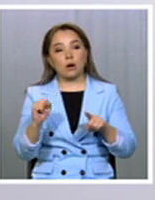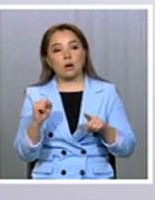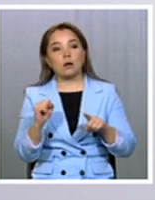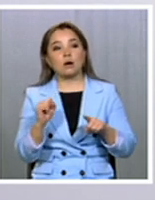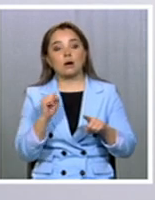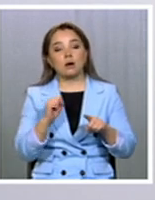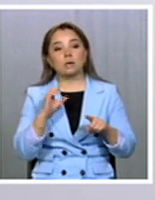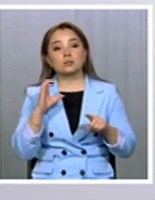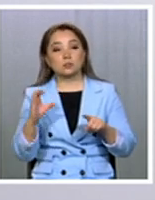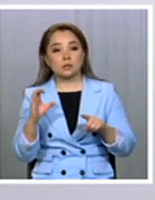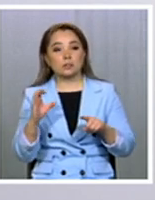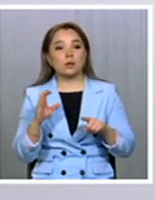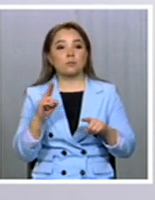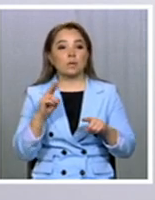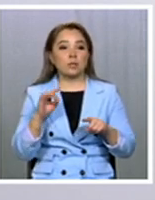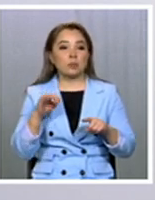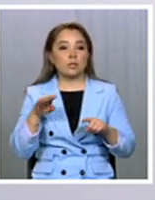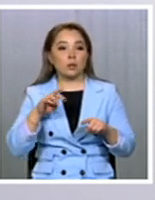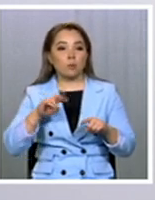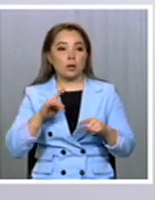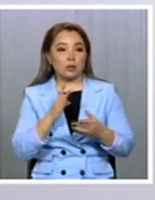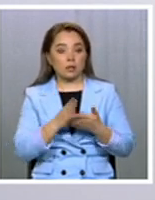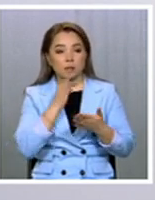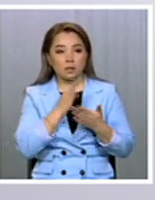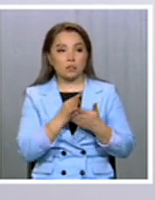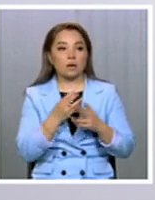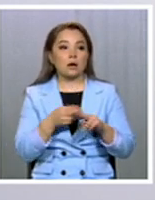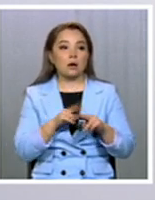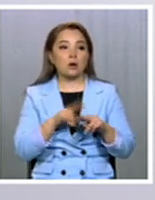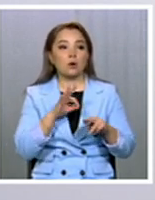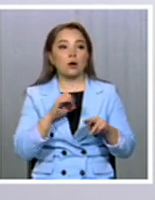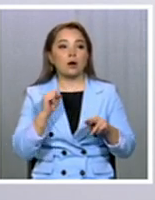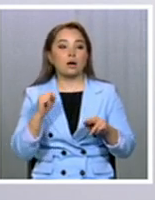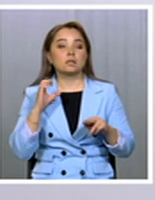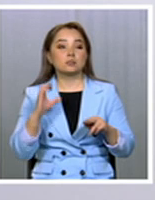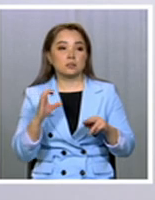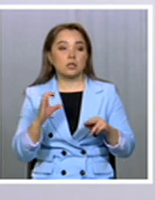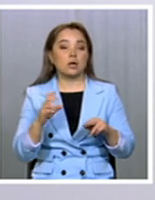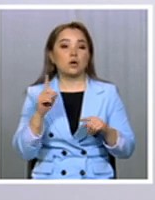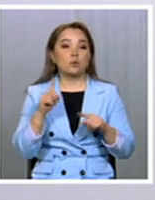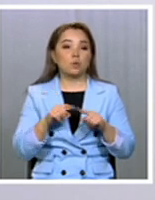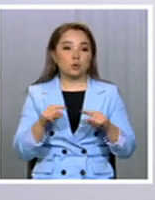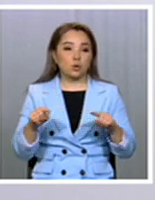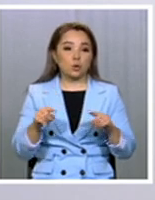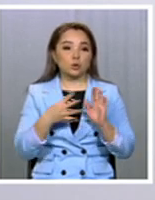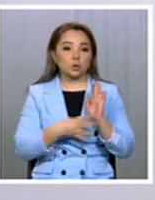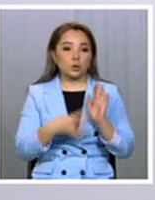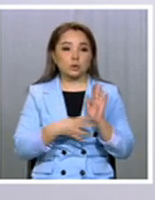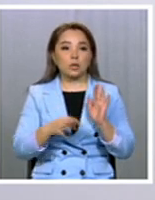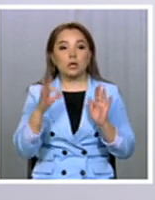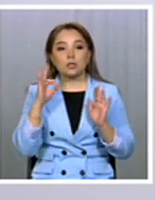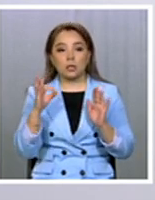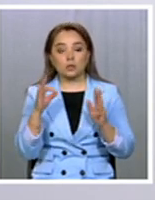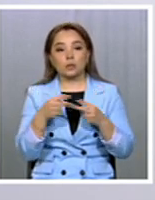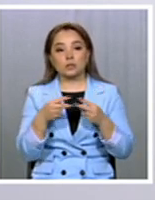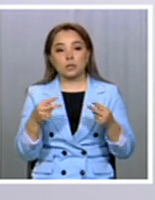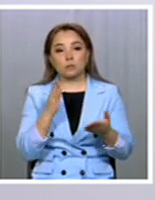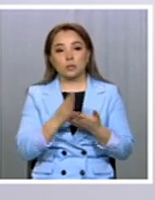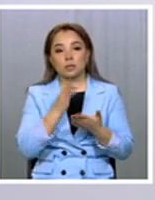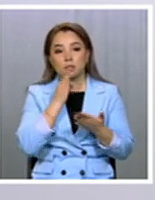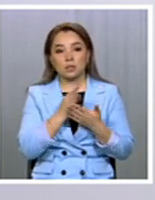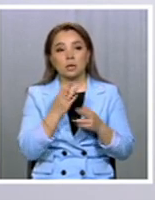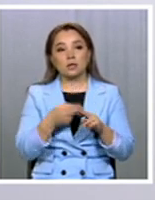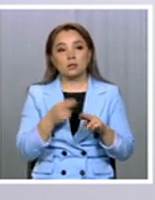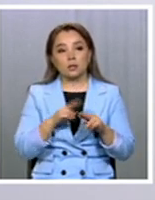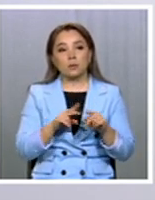АЦ перпендикуляр. Демек, ОАЦ бұрышы бізде 90 градусқа тең болады. Енді